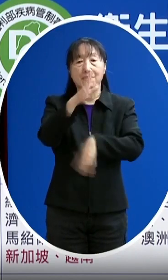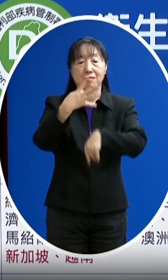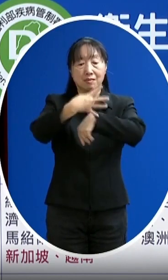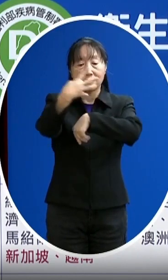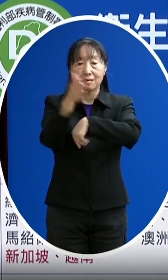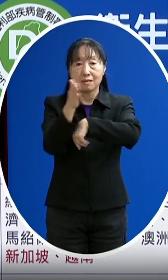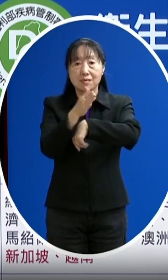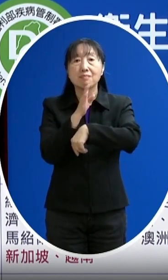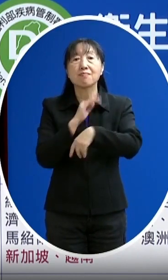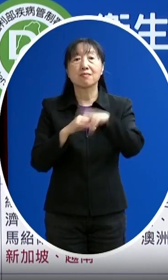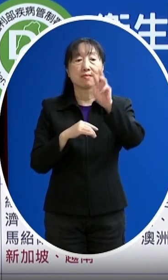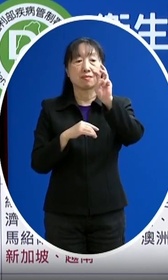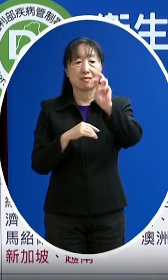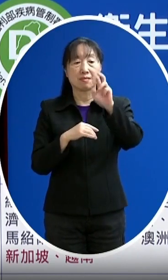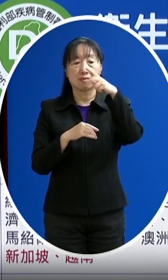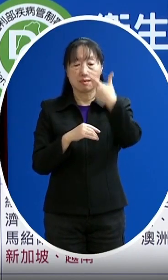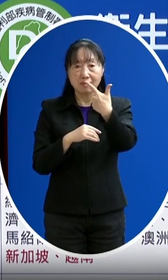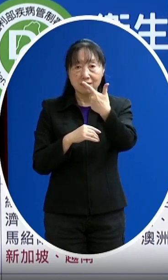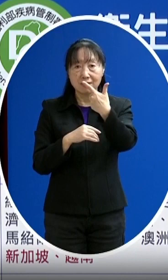我量了